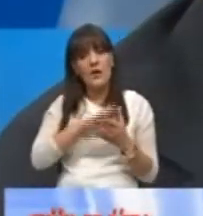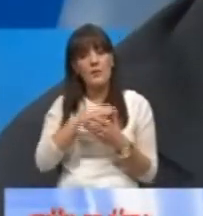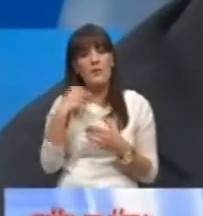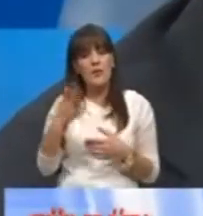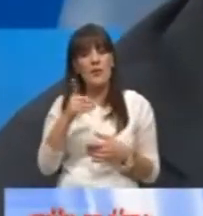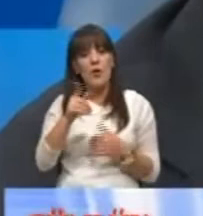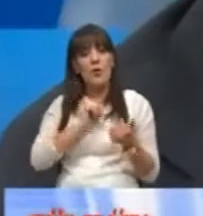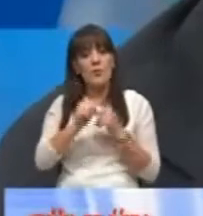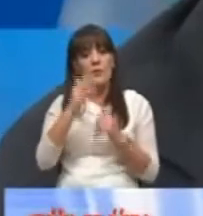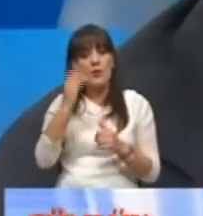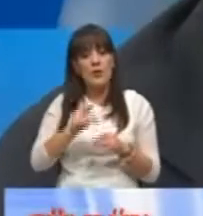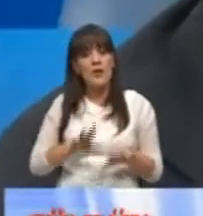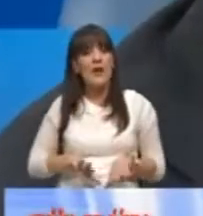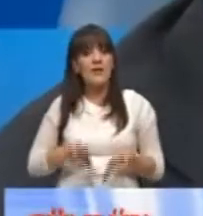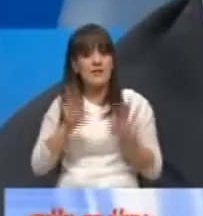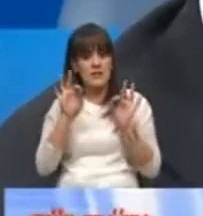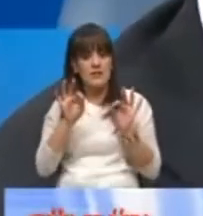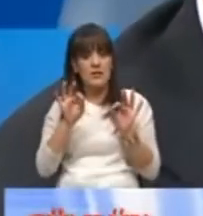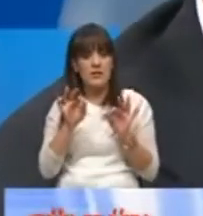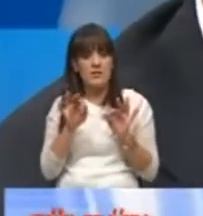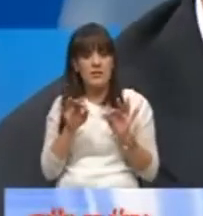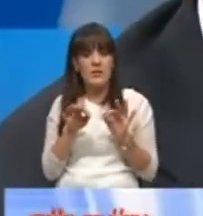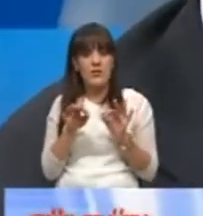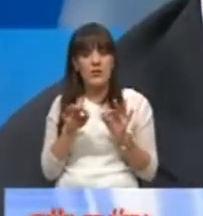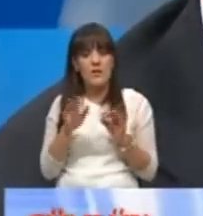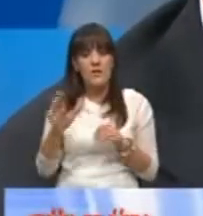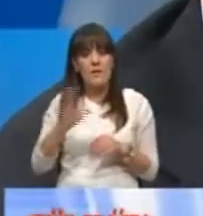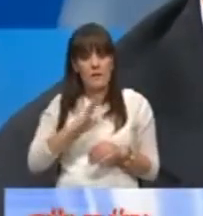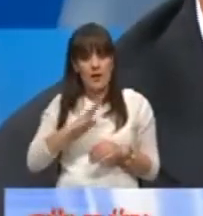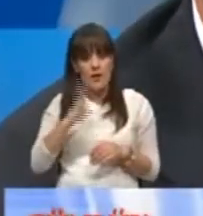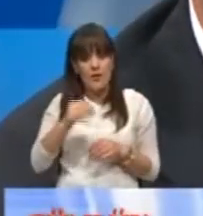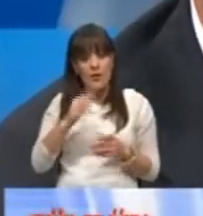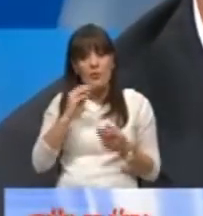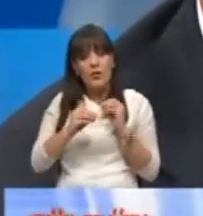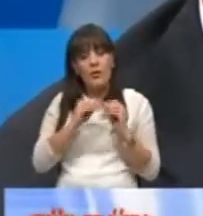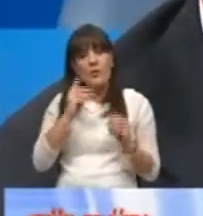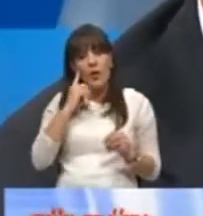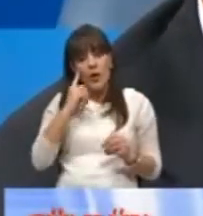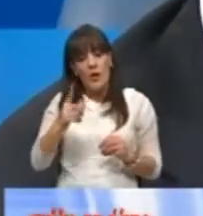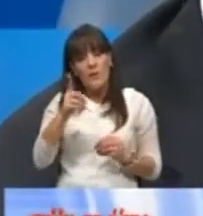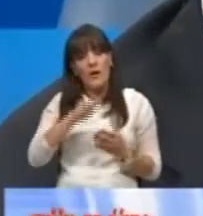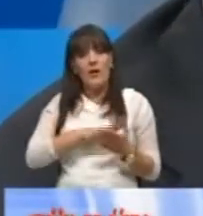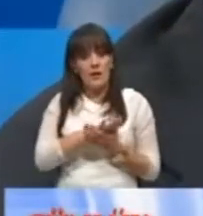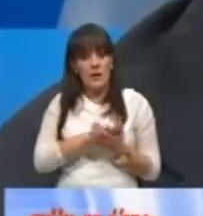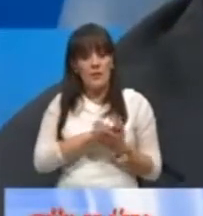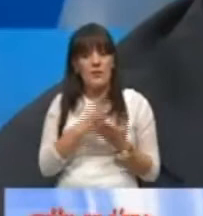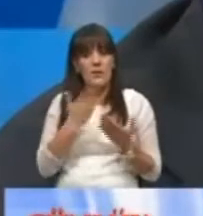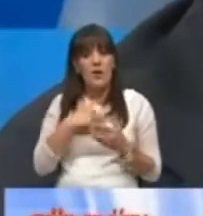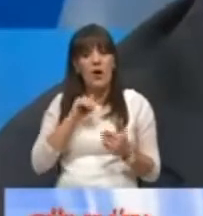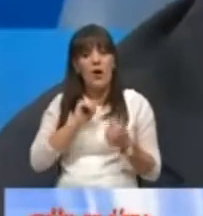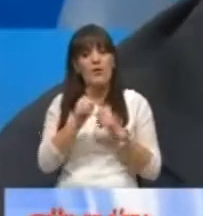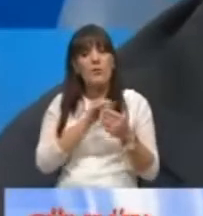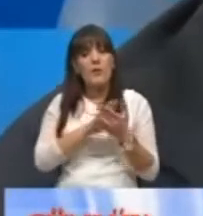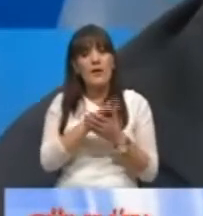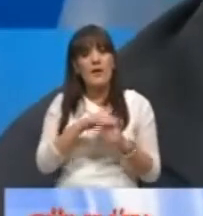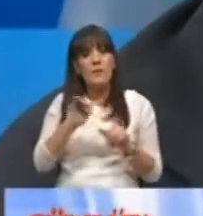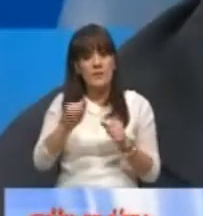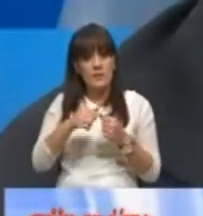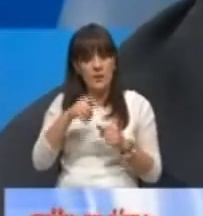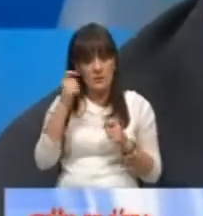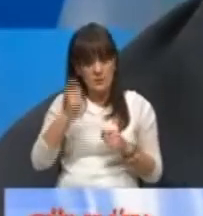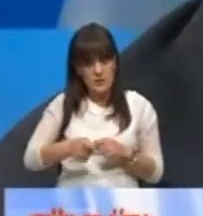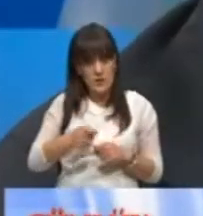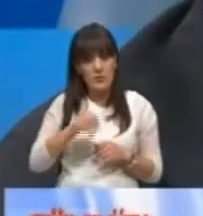lazım. Bu ortopedik olarak hazırlanmış var olan probleme yönelik bir ayakkabıdır. Evet. Ama ortopedik ayakkabı giydirelim